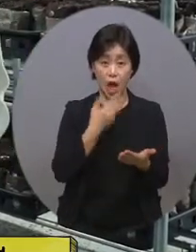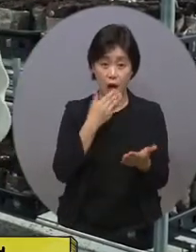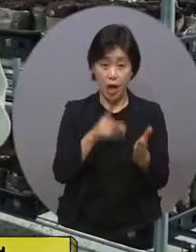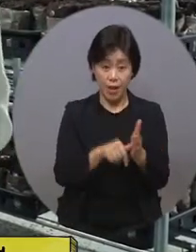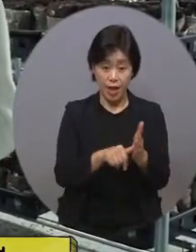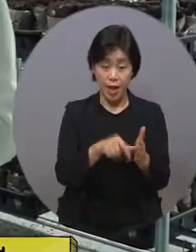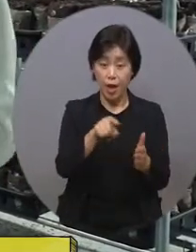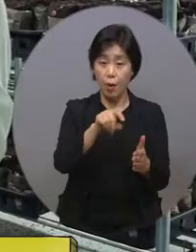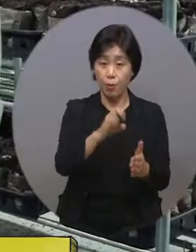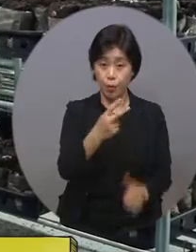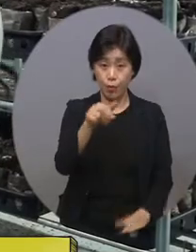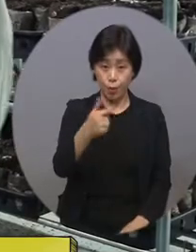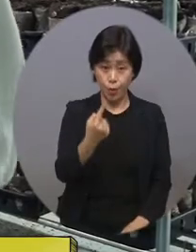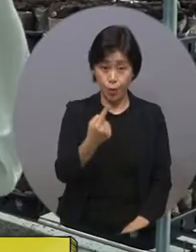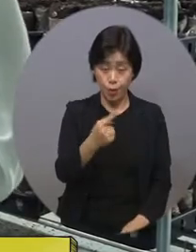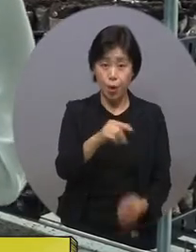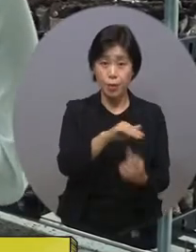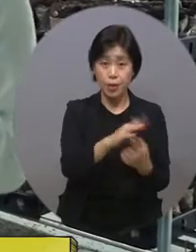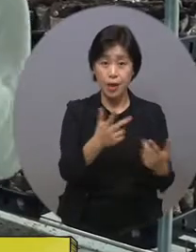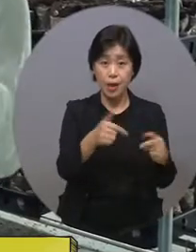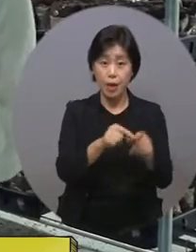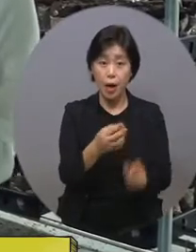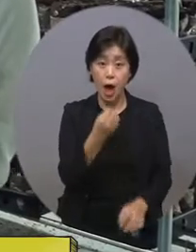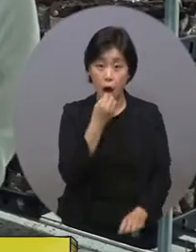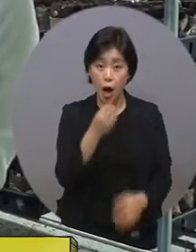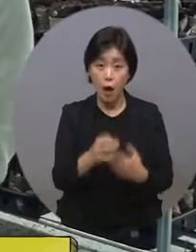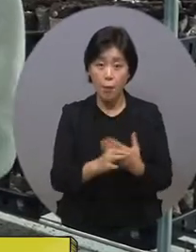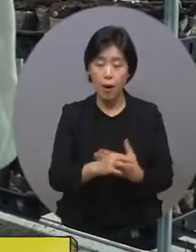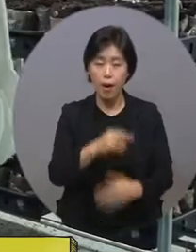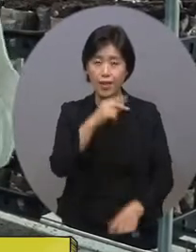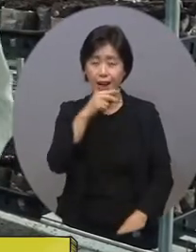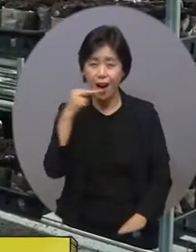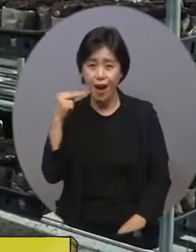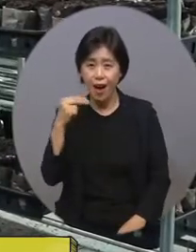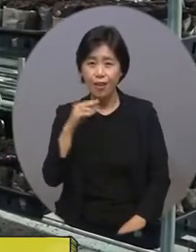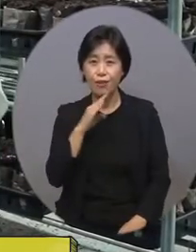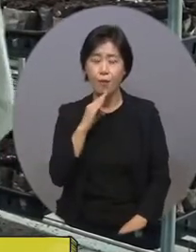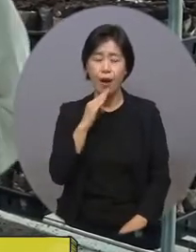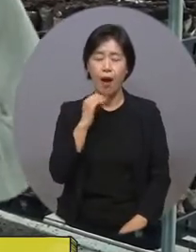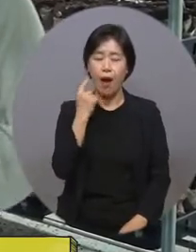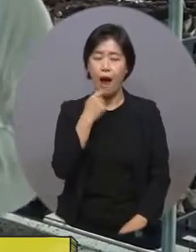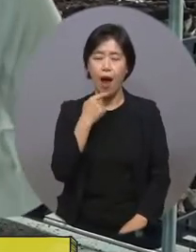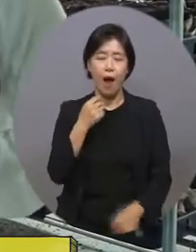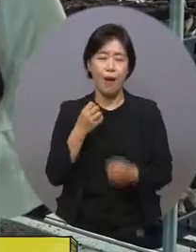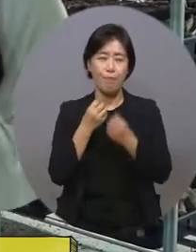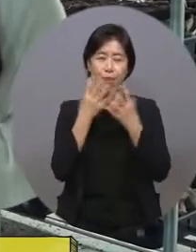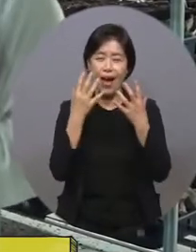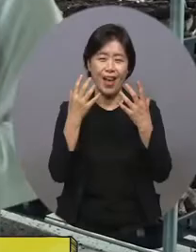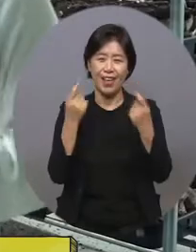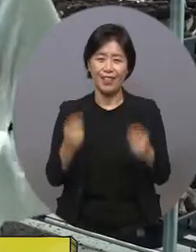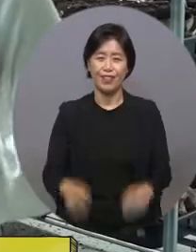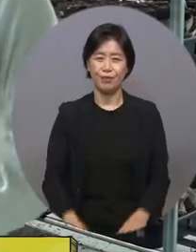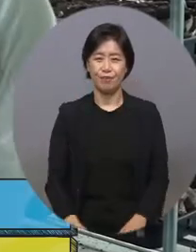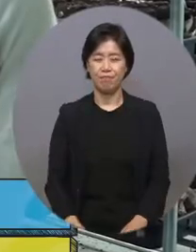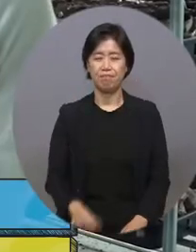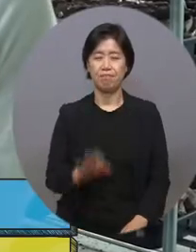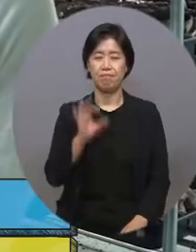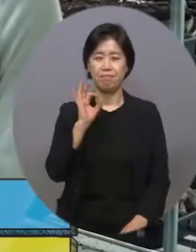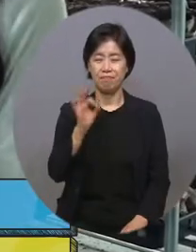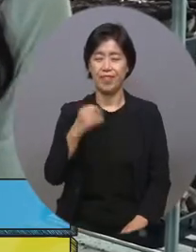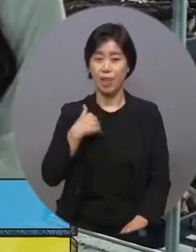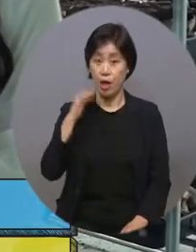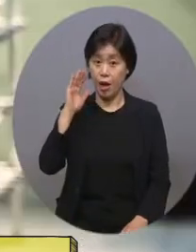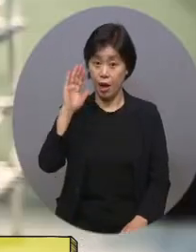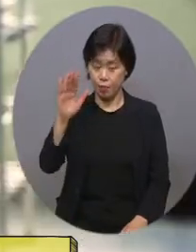표고버섯을 같이 구워 먹으면 네. 고기의 질감도 나고 향도 맞습니다. 좋고 네. 입이 호사를 누린다고 말씀을 해주셨는데 네. 저도 꼭 한번 먹어보도록 네.